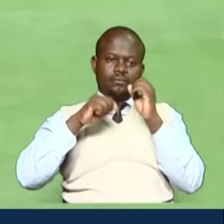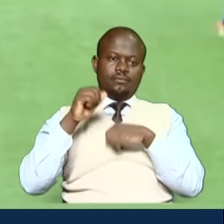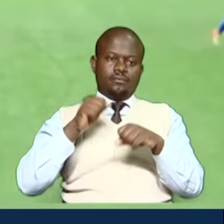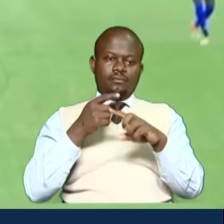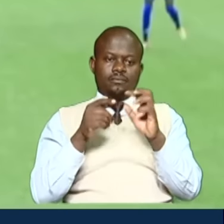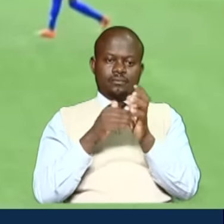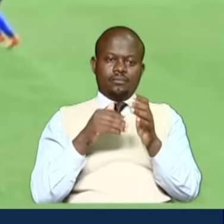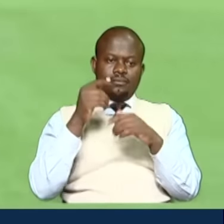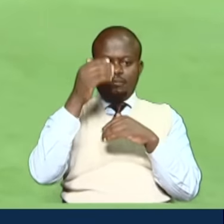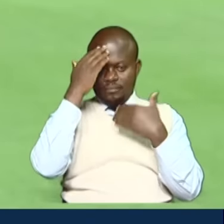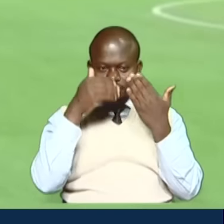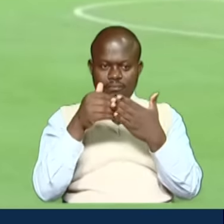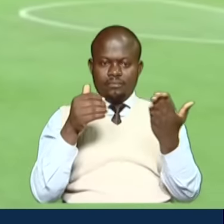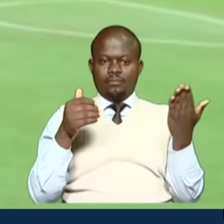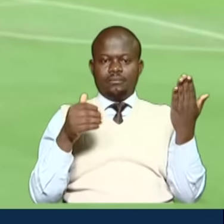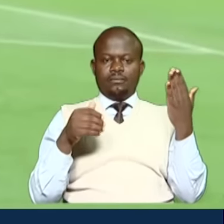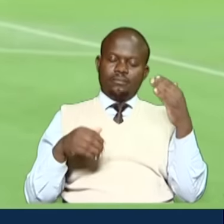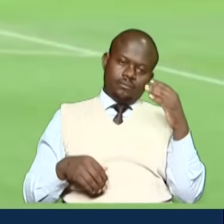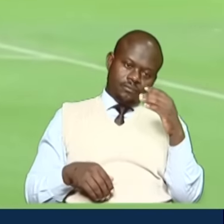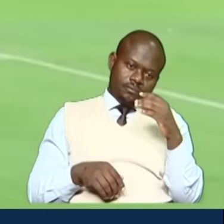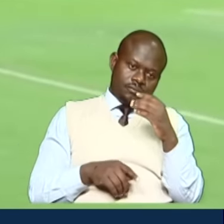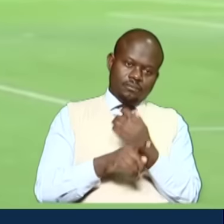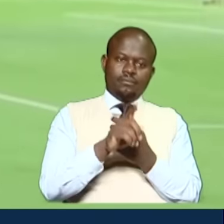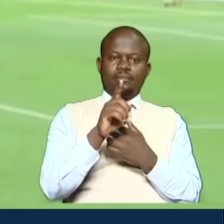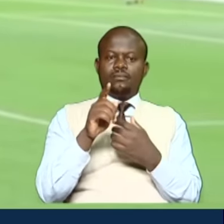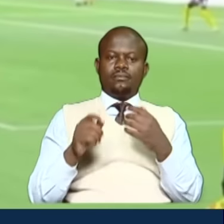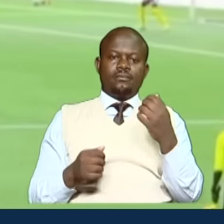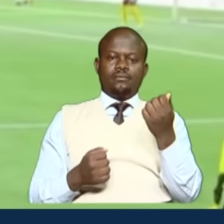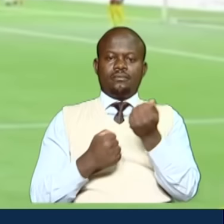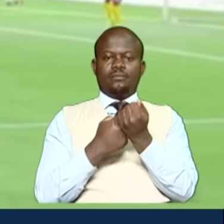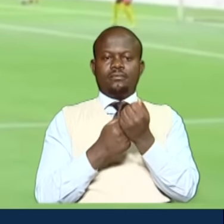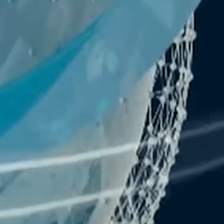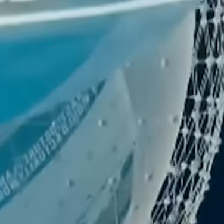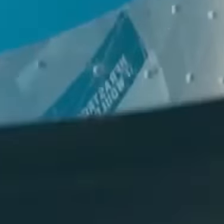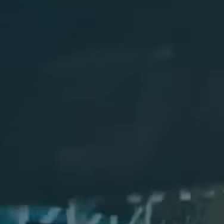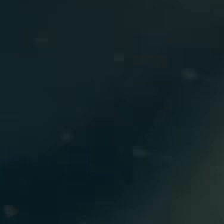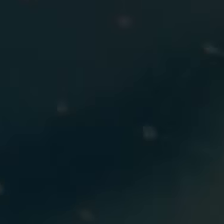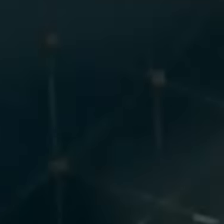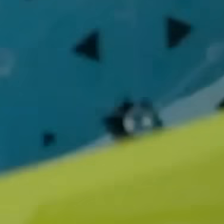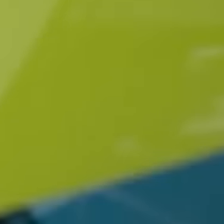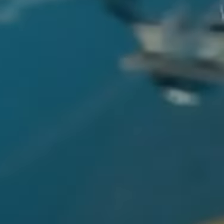nayo ije kugira ngo yunganire iterambere ry'umupira w'amaguru hano mu Rwanda, cyane cyane uhereye mu bakiri bato.